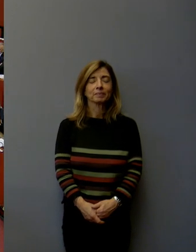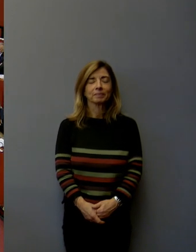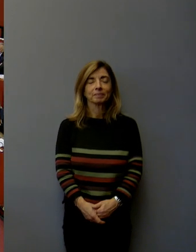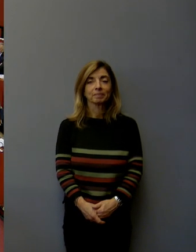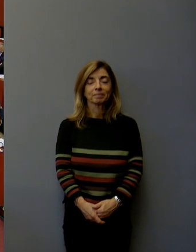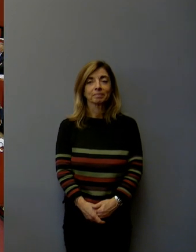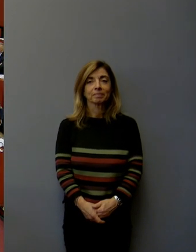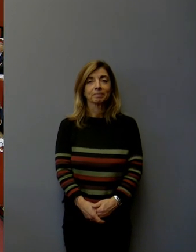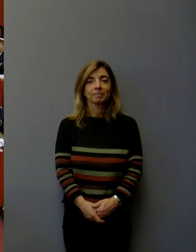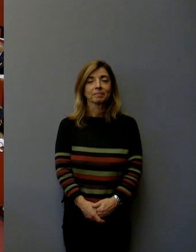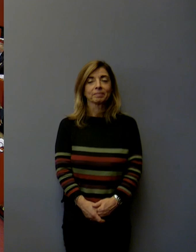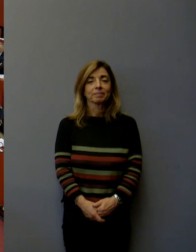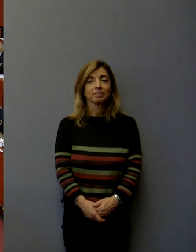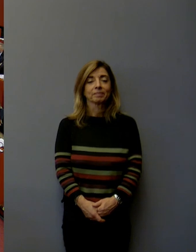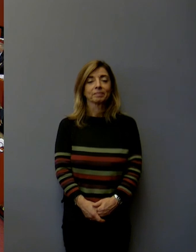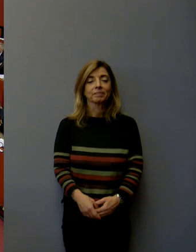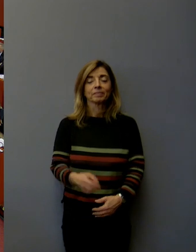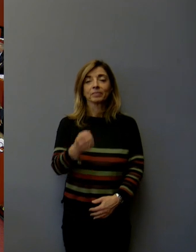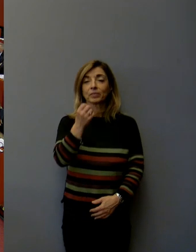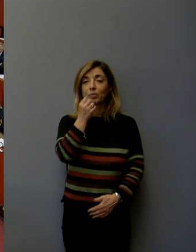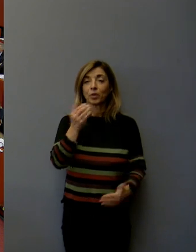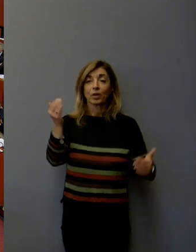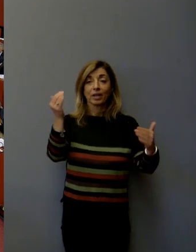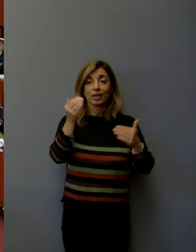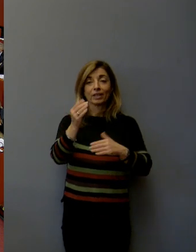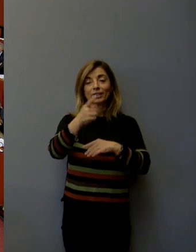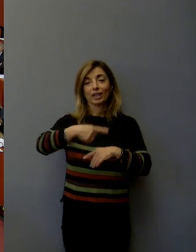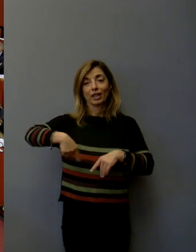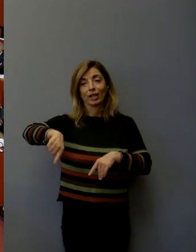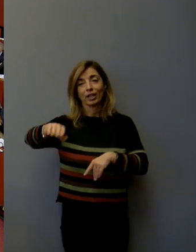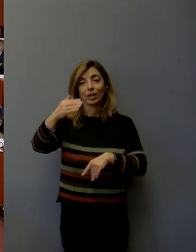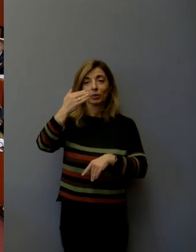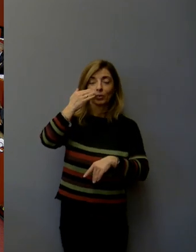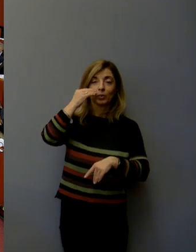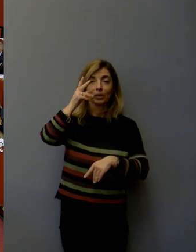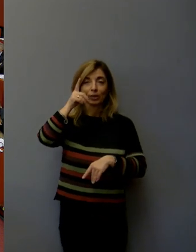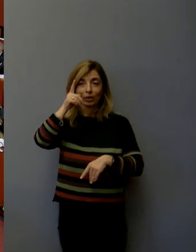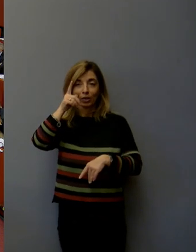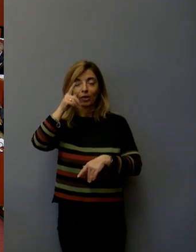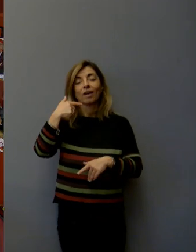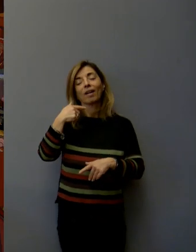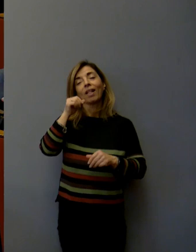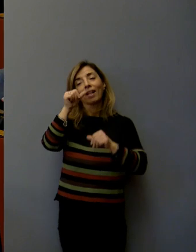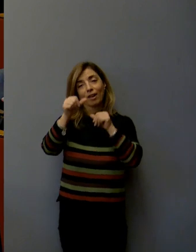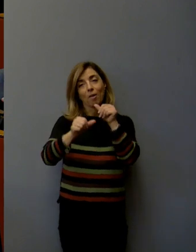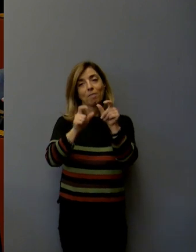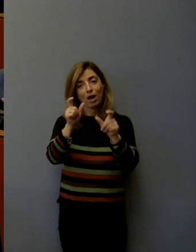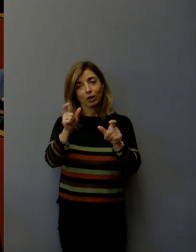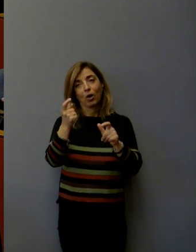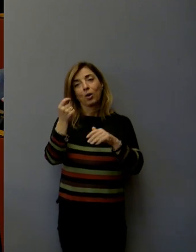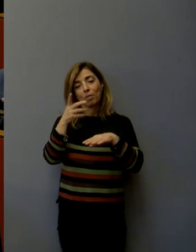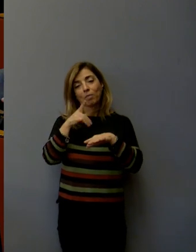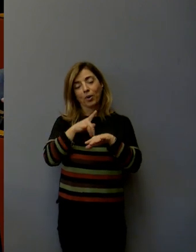vado Buonasera a tutti cambierò le parole sarò più lento e ahimè